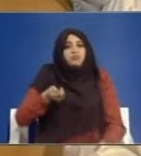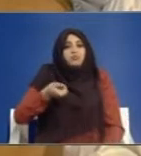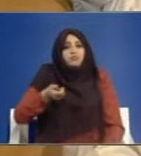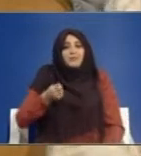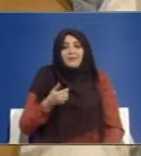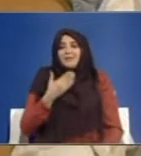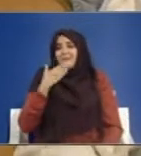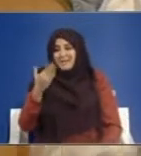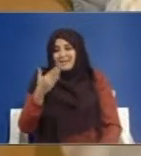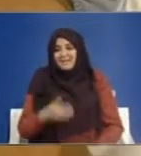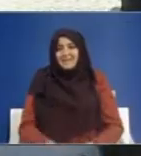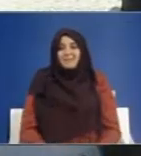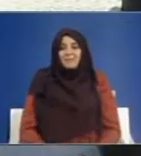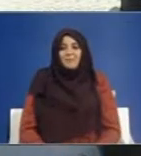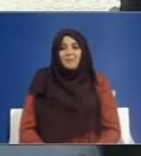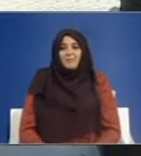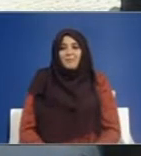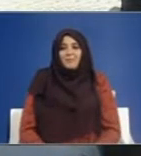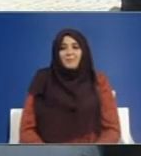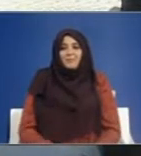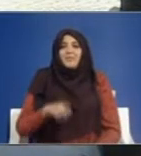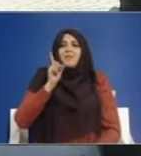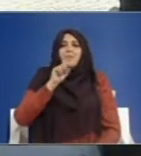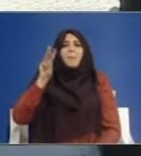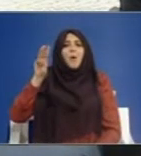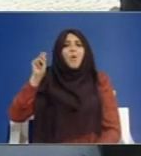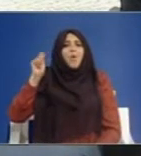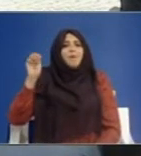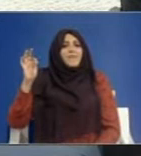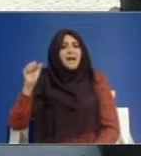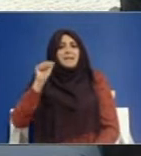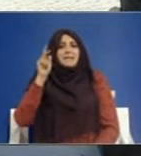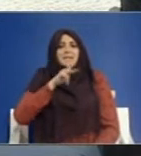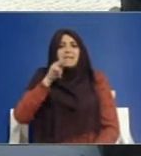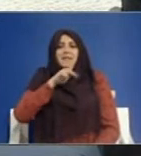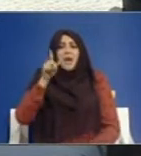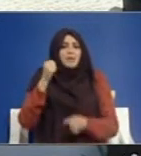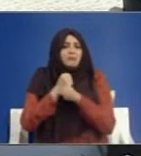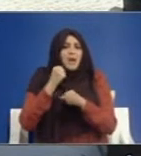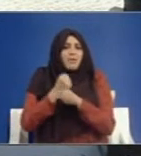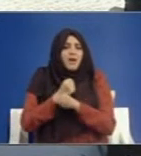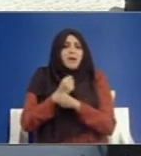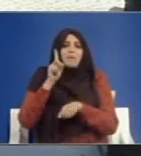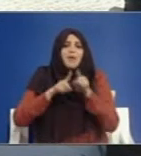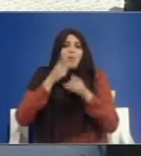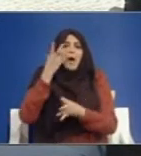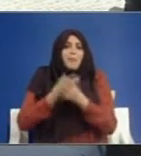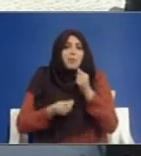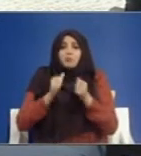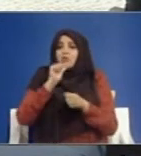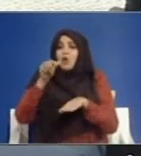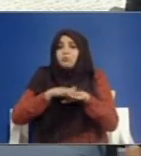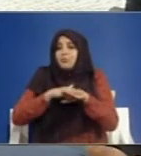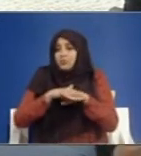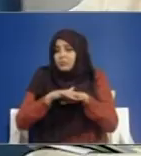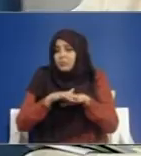حرج. شكرا جزيلا شيخ محمد. شيخنا وفاء مسكيكدا قالت لك أنا عاملة وتضطر تغيب بدون ما عندهاش